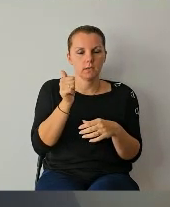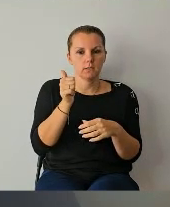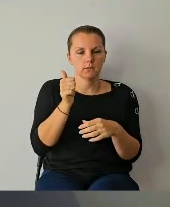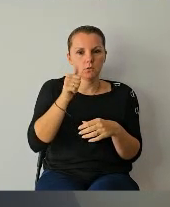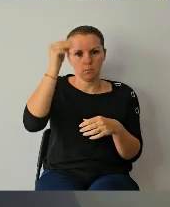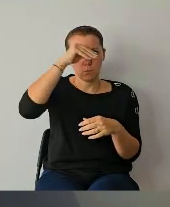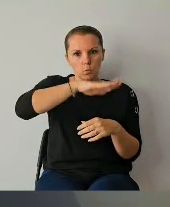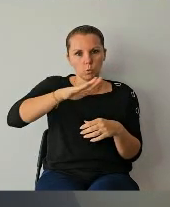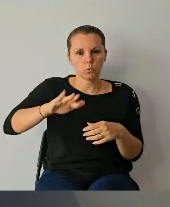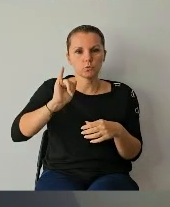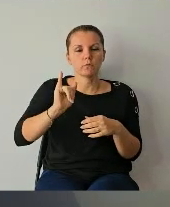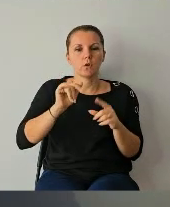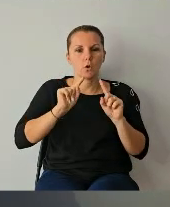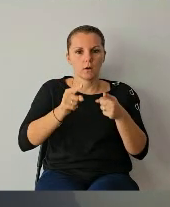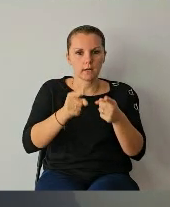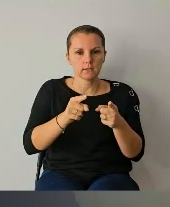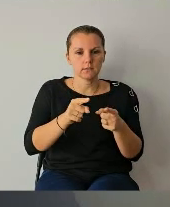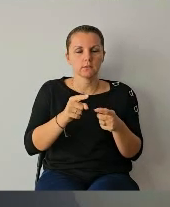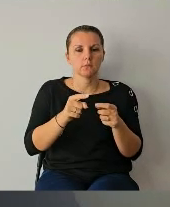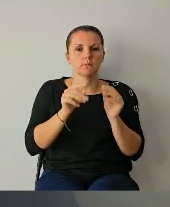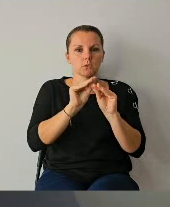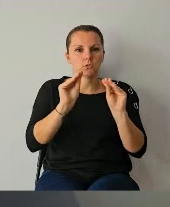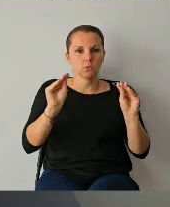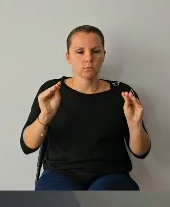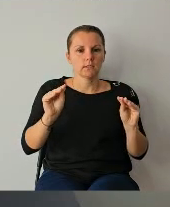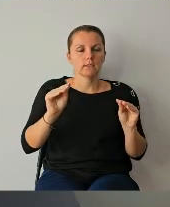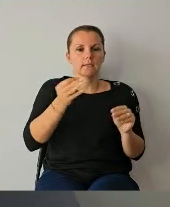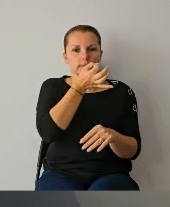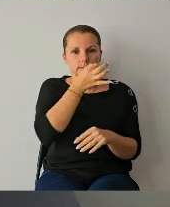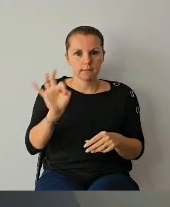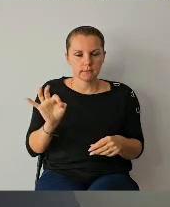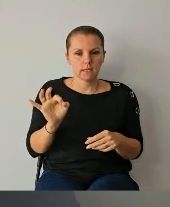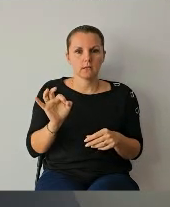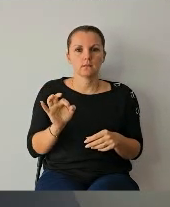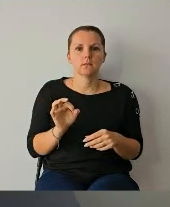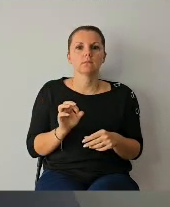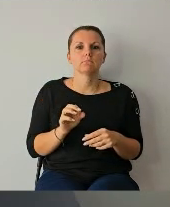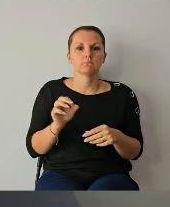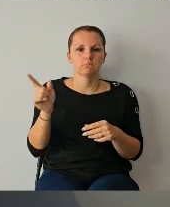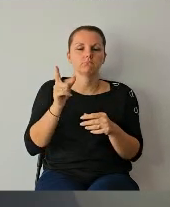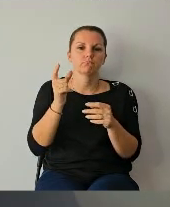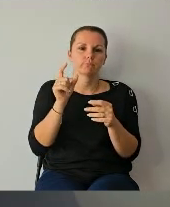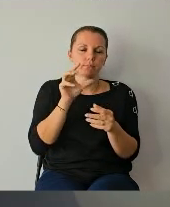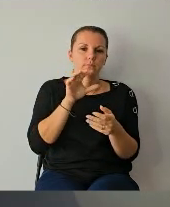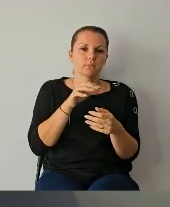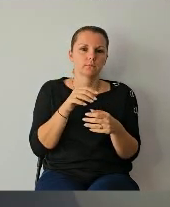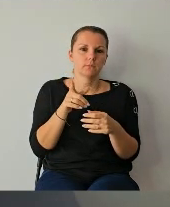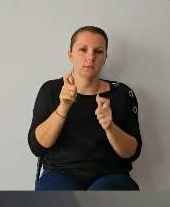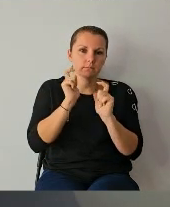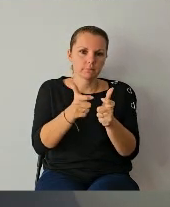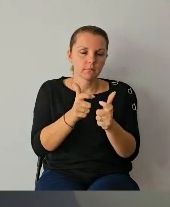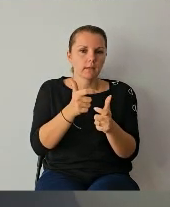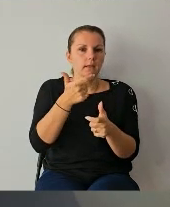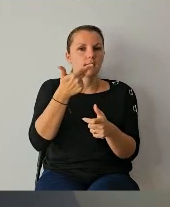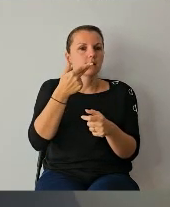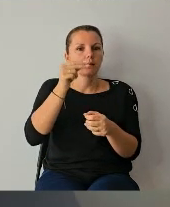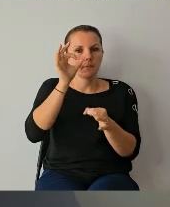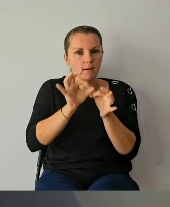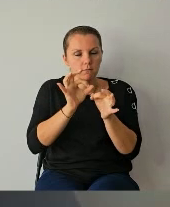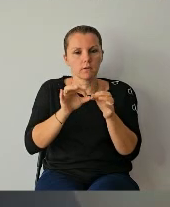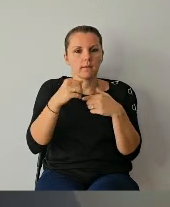organizacją kształcenia też specjalnego. Ustalono pewne tam nieprawidłowości, wydano zalecenia dla